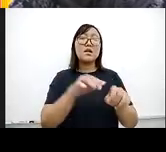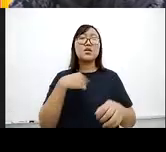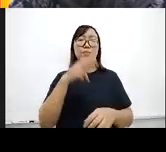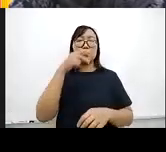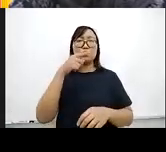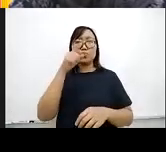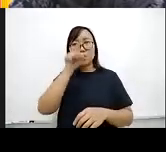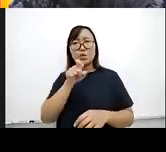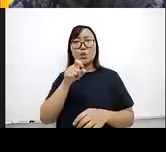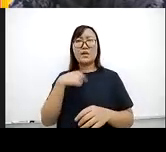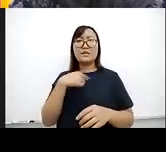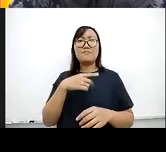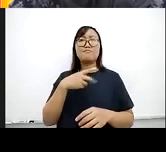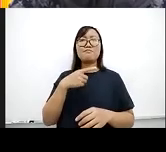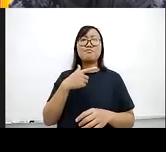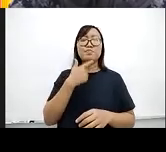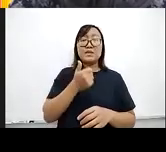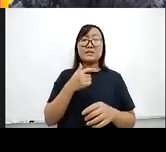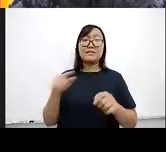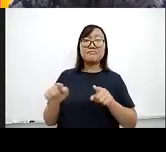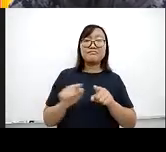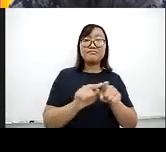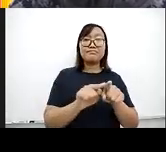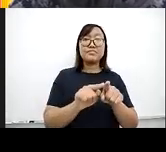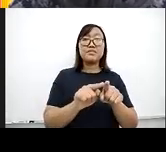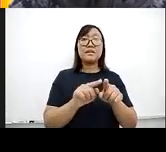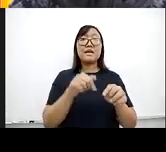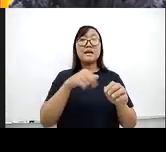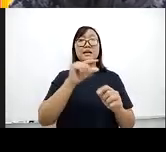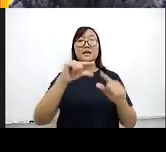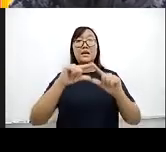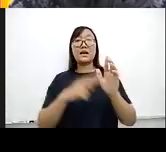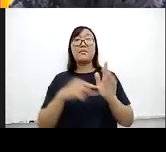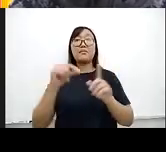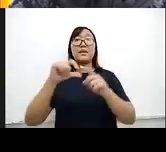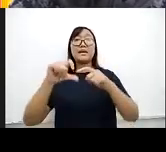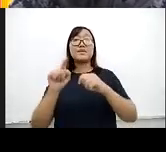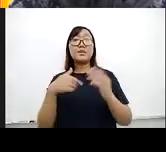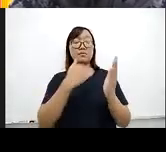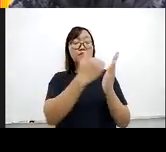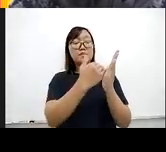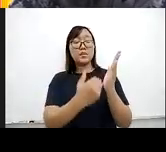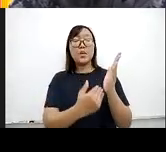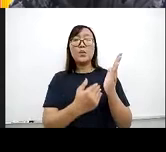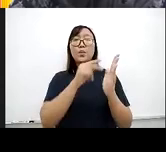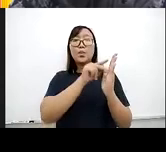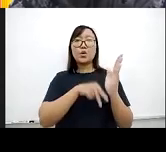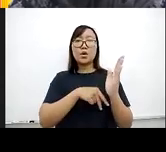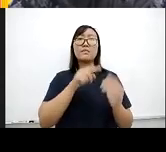tentunya dari dari lantai dimana didalamnya terdapat matriks kerja selama kurang lebih 2025